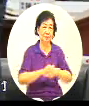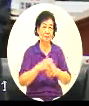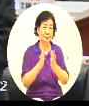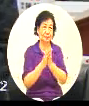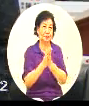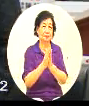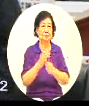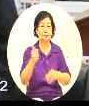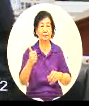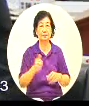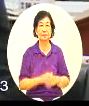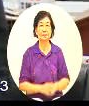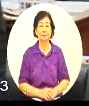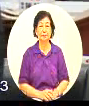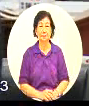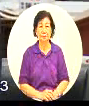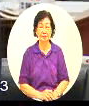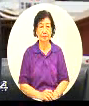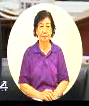吼。